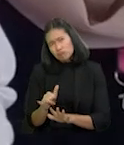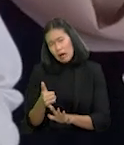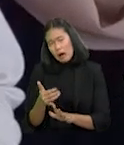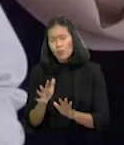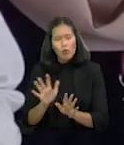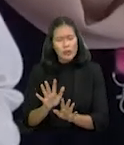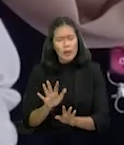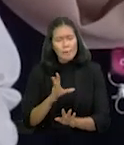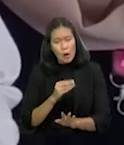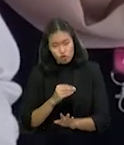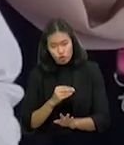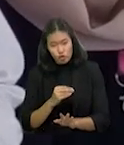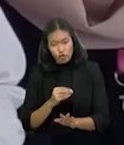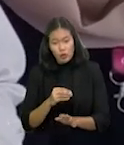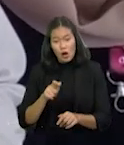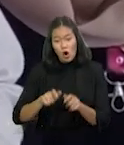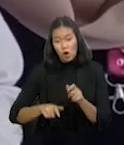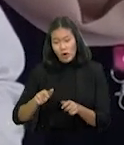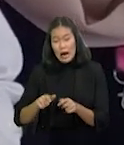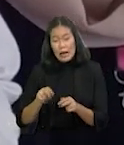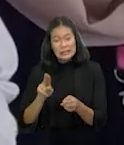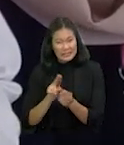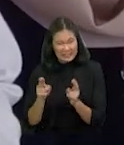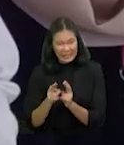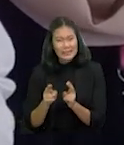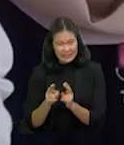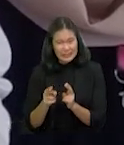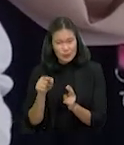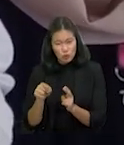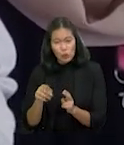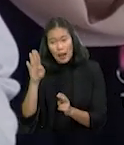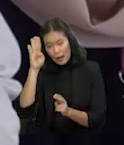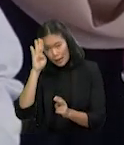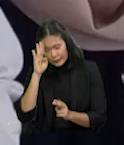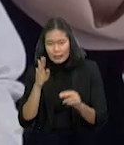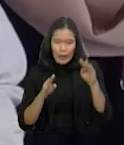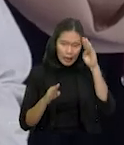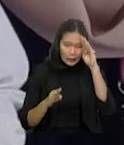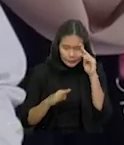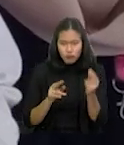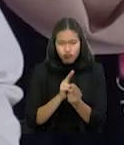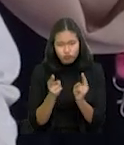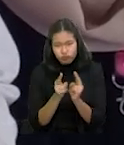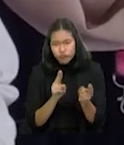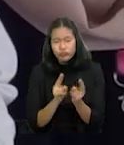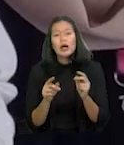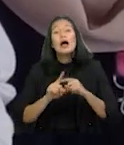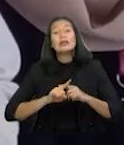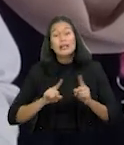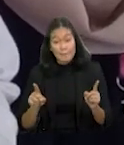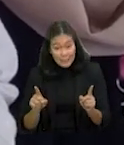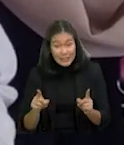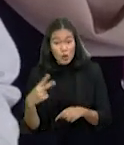jadi untuk lapis sek paki itu memang laki dengan laki gitu ya, tetapi dia